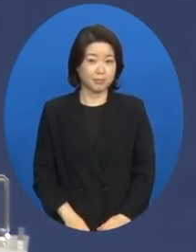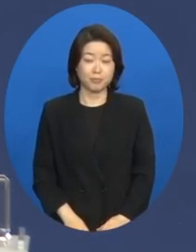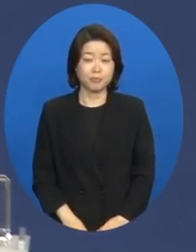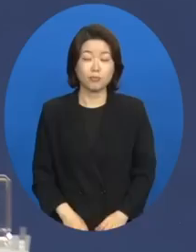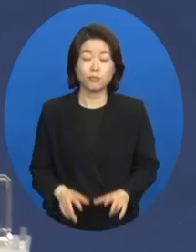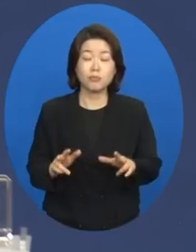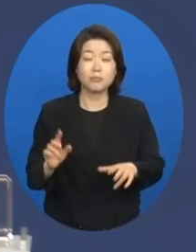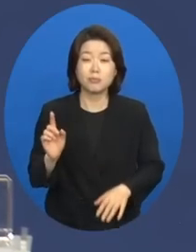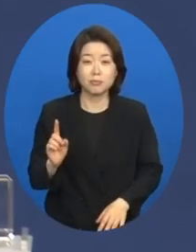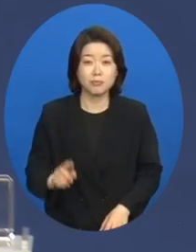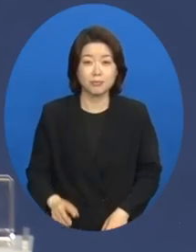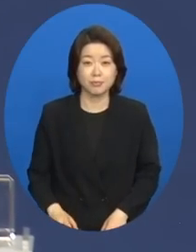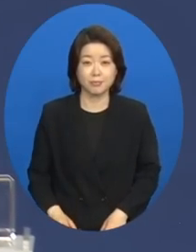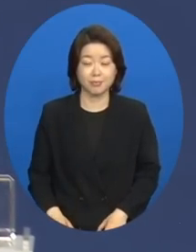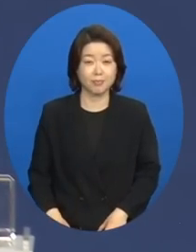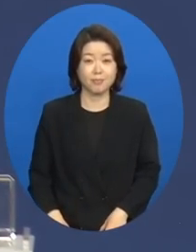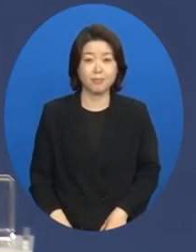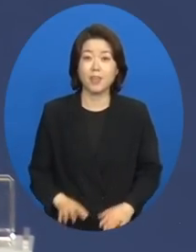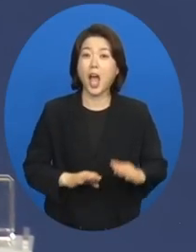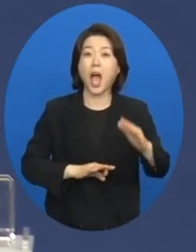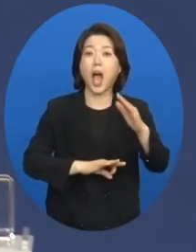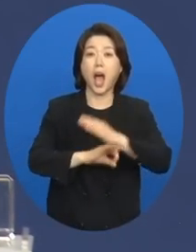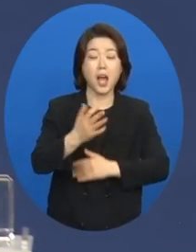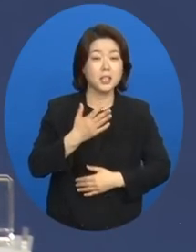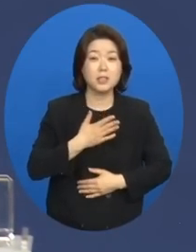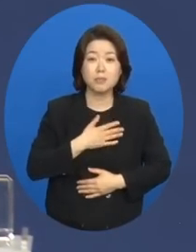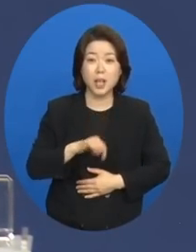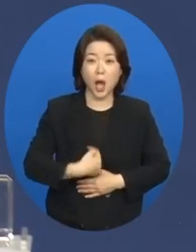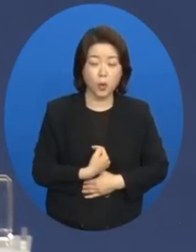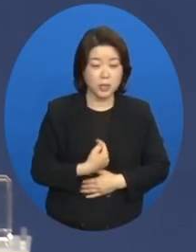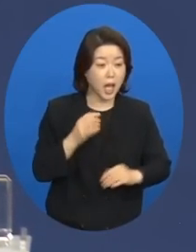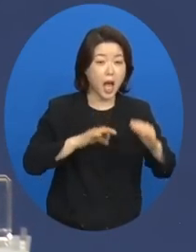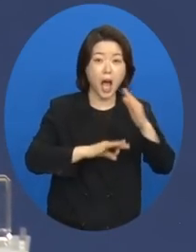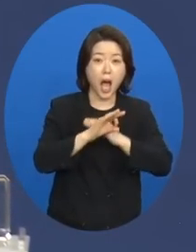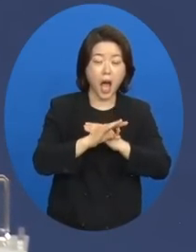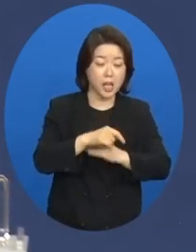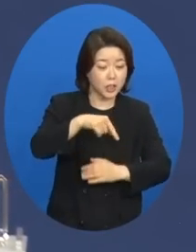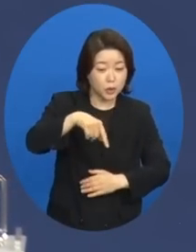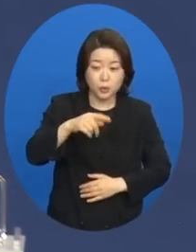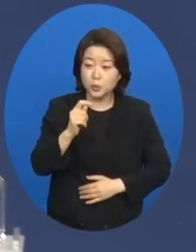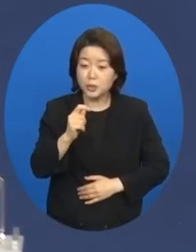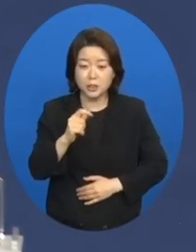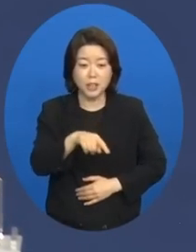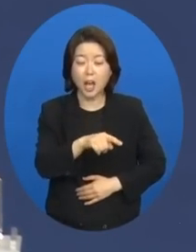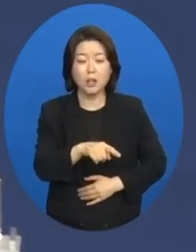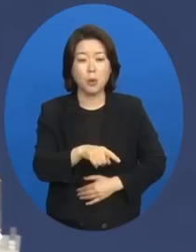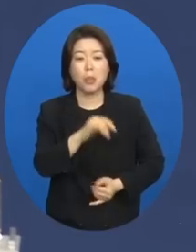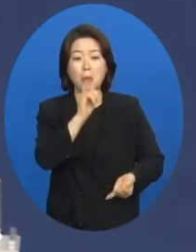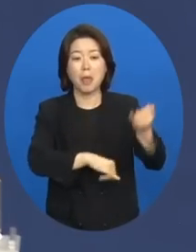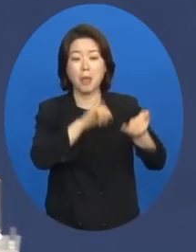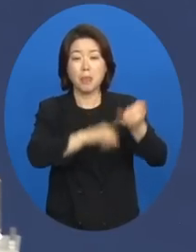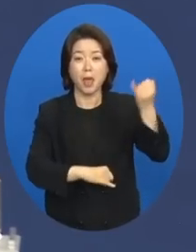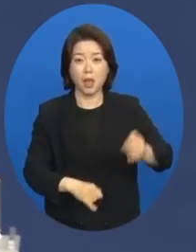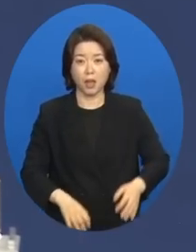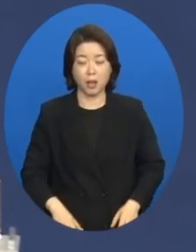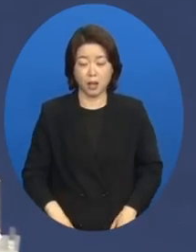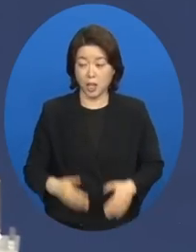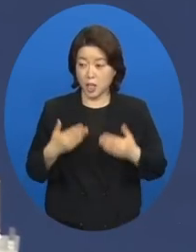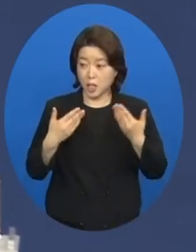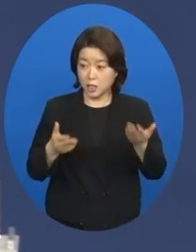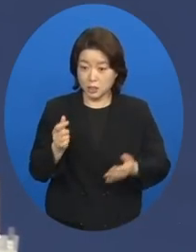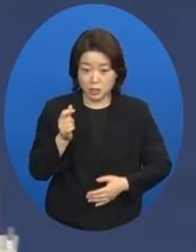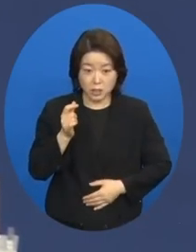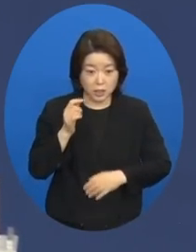지금 아침에 나 혼자 하는 아침 큐티도 못하는데 근데 쉬지 않고 기도를 하라는